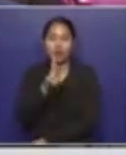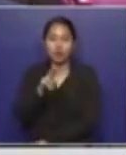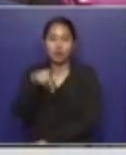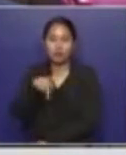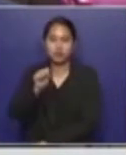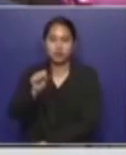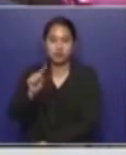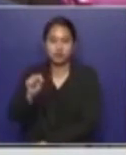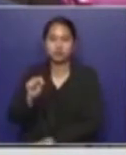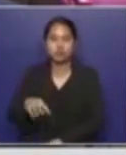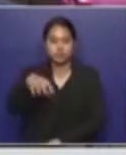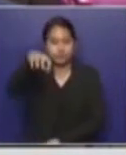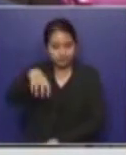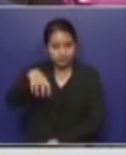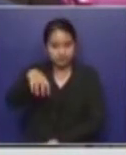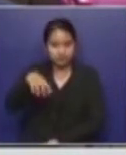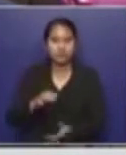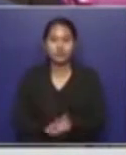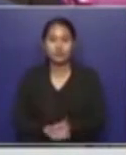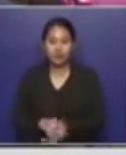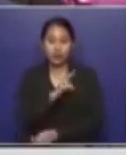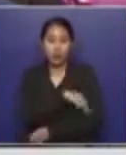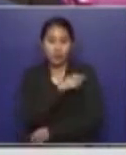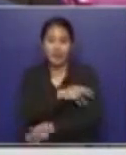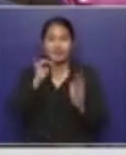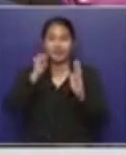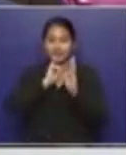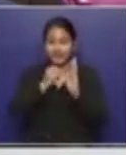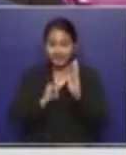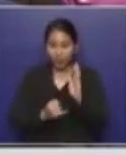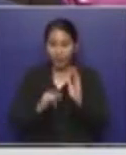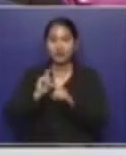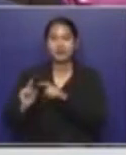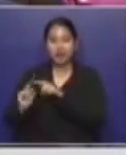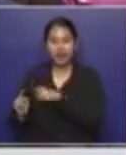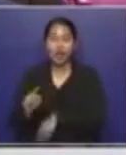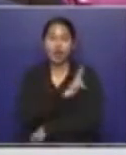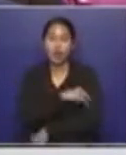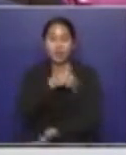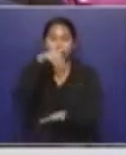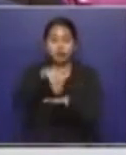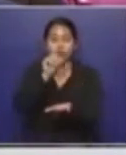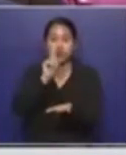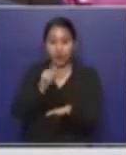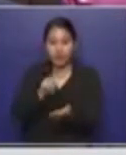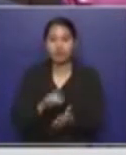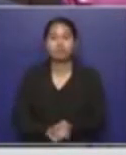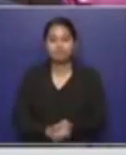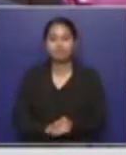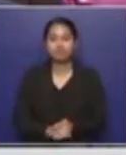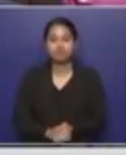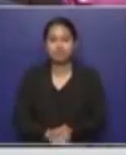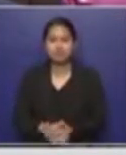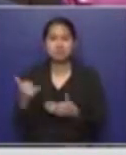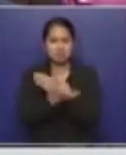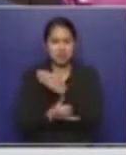ำอำเภอรวมทั้งโรงพยาบาลประจำจังหวัดและก็โรงพยาบาลส่วนกลางไม่มีชาติใดในโลกที่เป็นเหมือนประเท